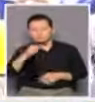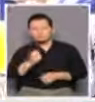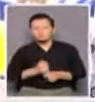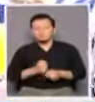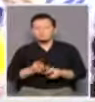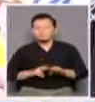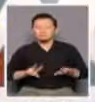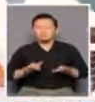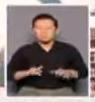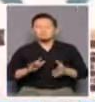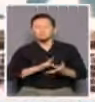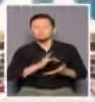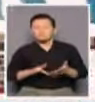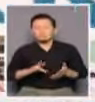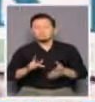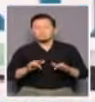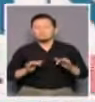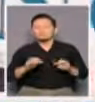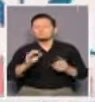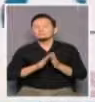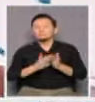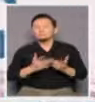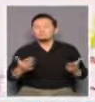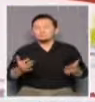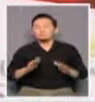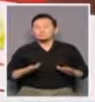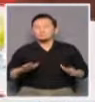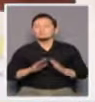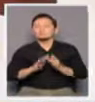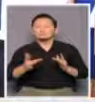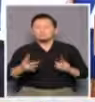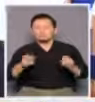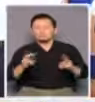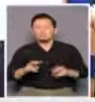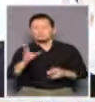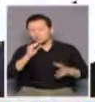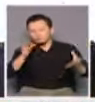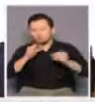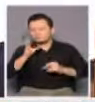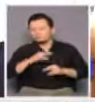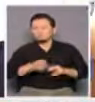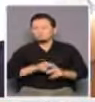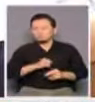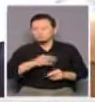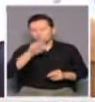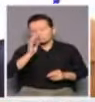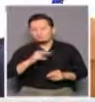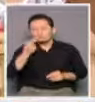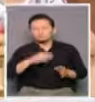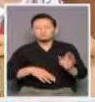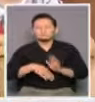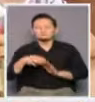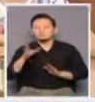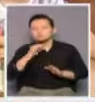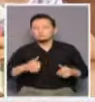орталықта компьютер, планшет, электронды кітаптар бар. Балалар интернет көмегімен қажетті ақпараттарын ала алады. Және өз білімдерін заманауи үлгіде